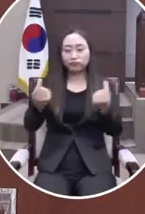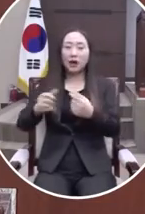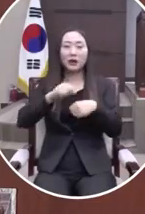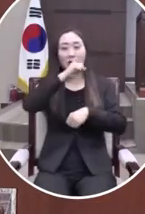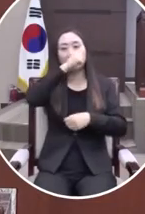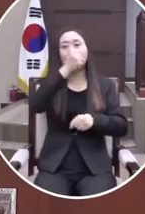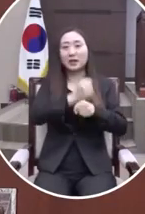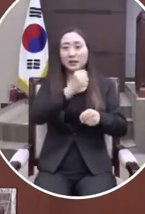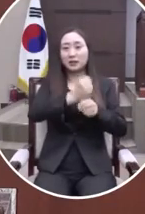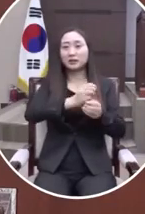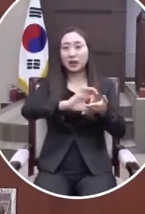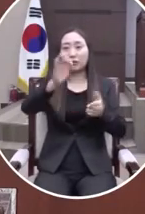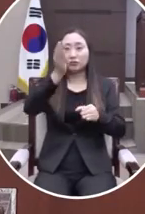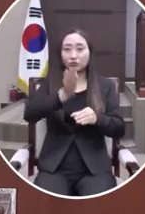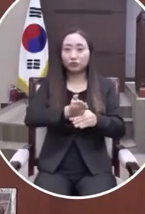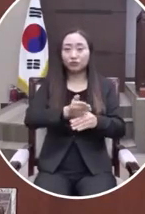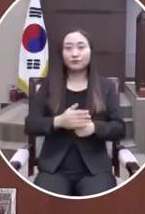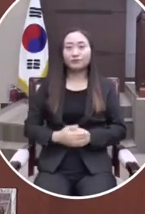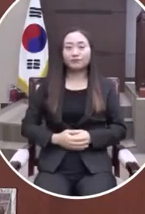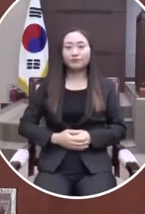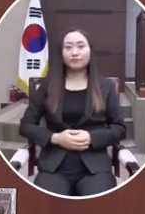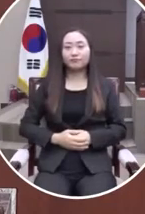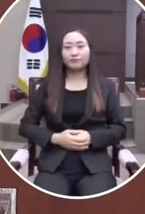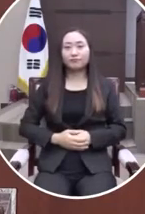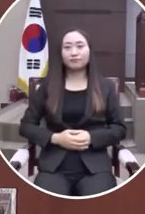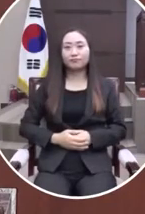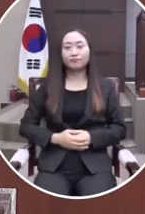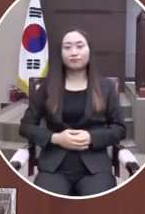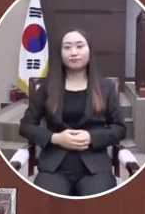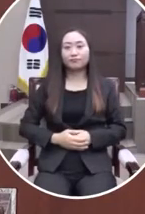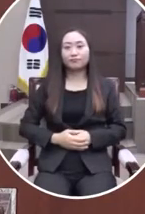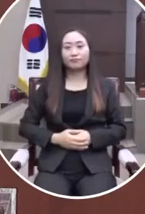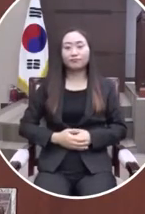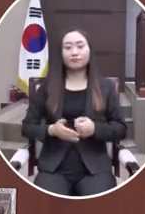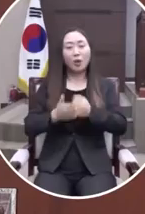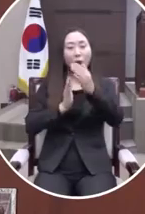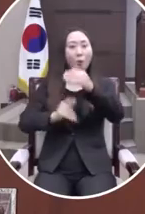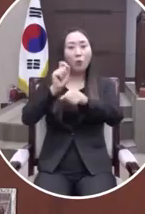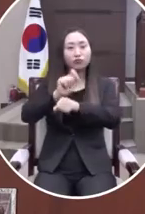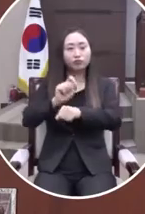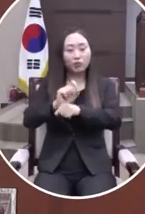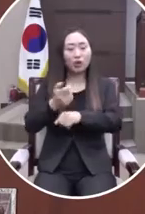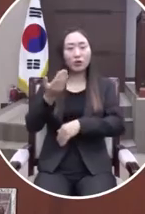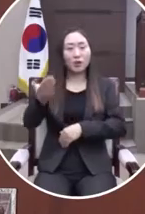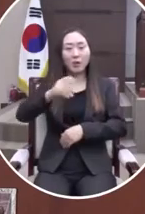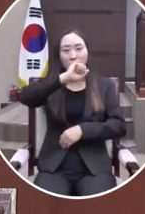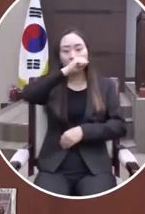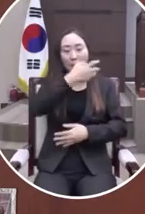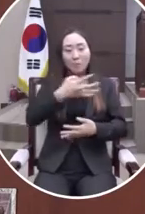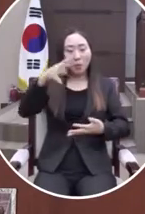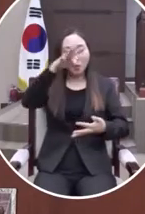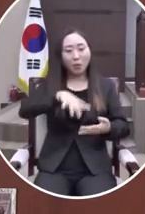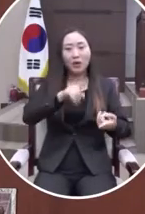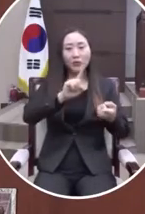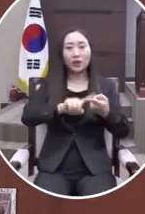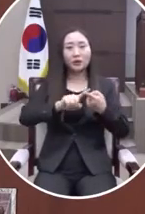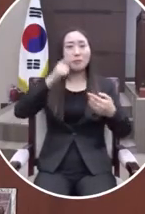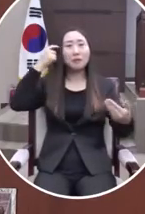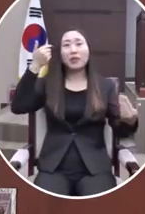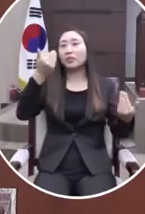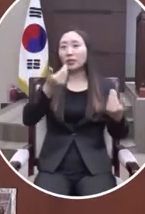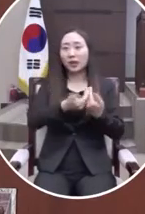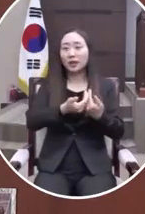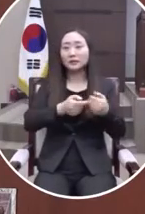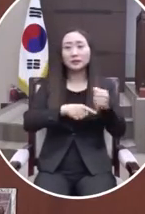편성하여 집행하고 있습니다. 본 의원이 집행부의 퇴직 공무원 격려 예산 편성에 대해